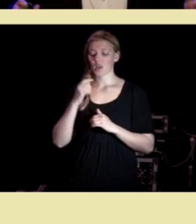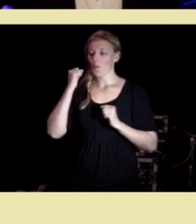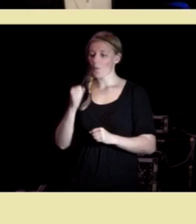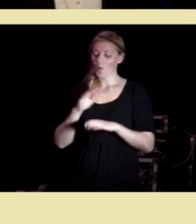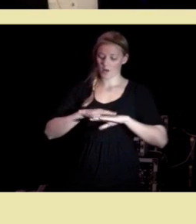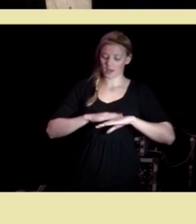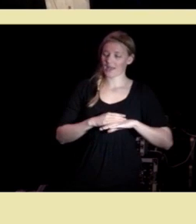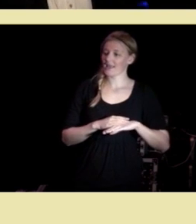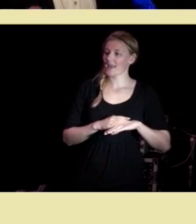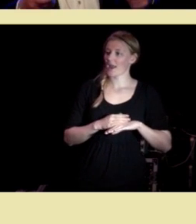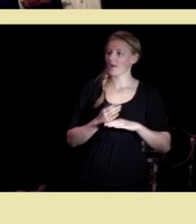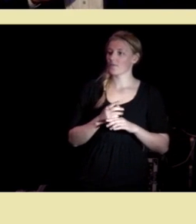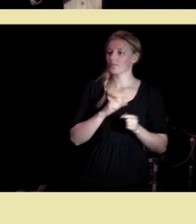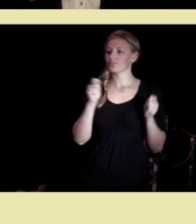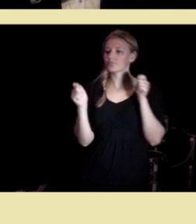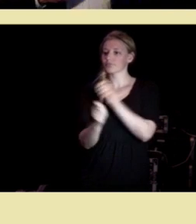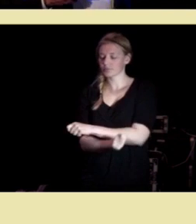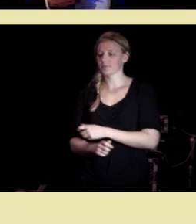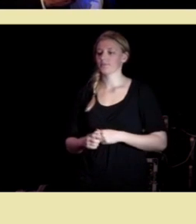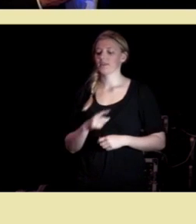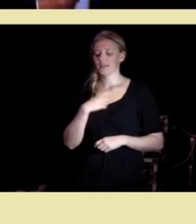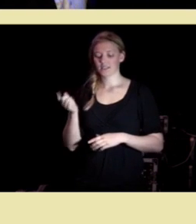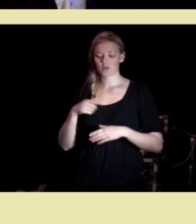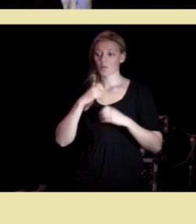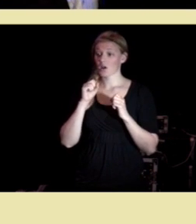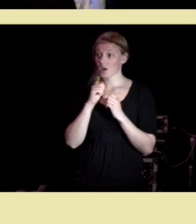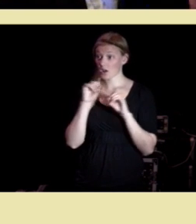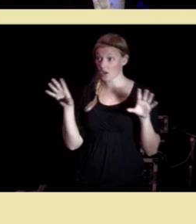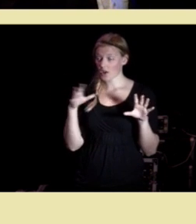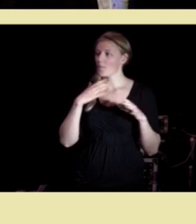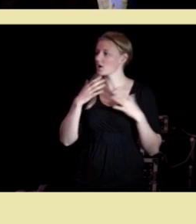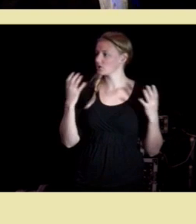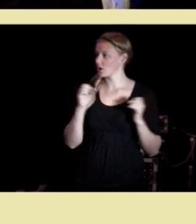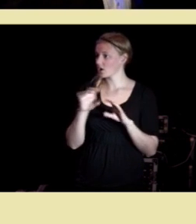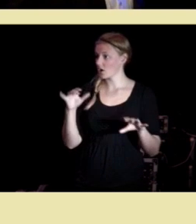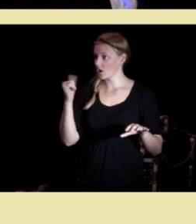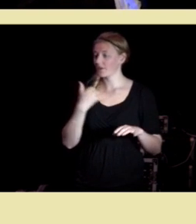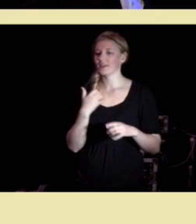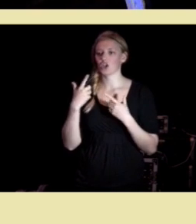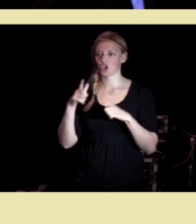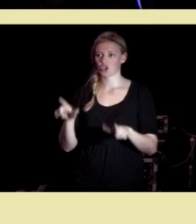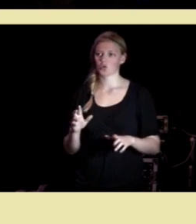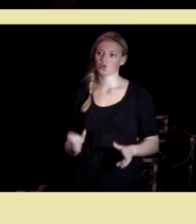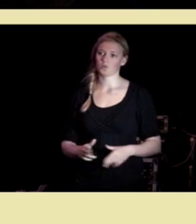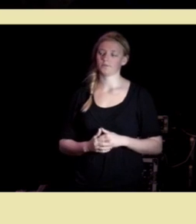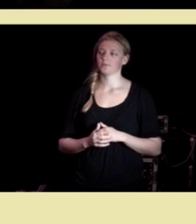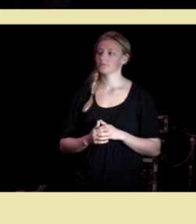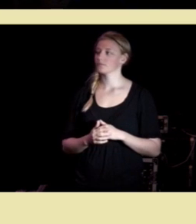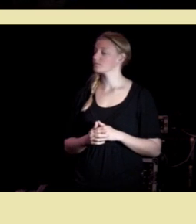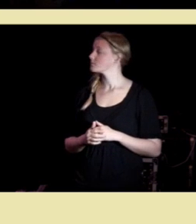helt annen måte. Det er man ikke god på. Det er de som får til dette her, og det er mange som har fått det til, de lykkes.